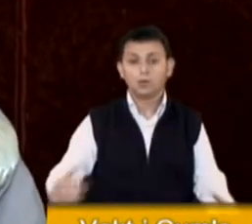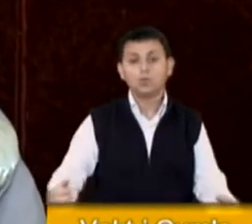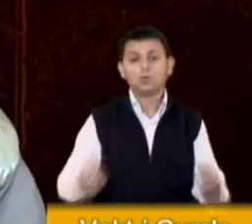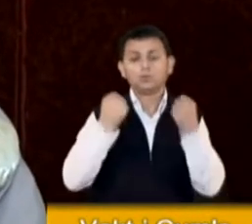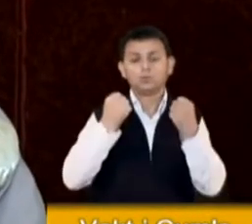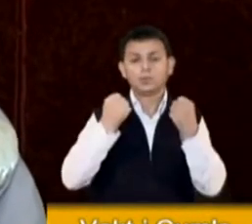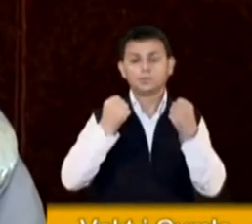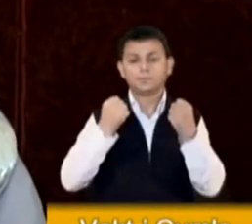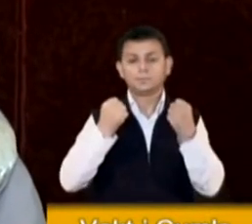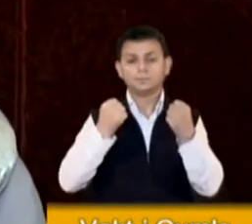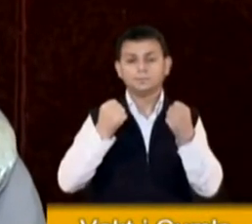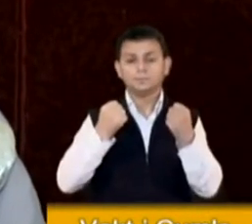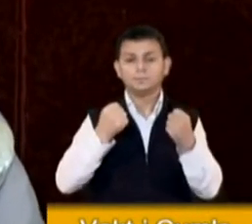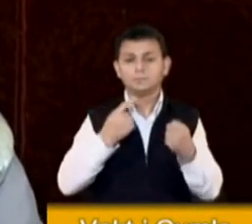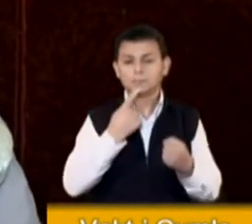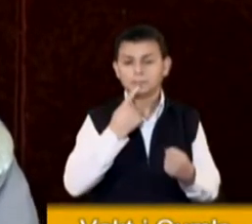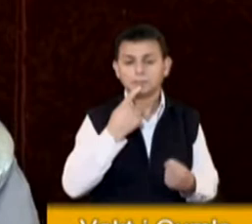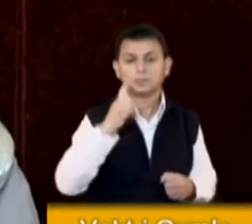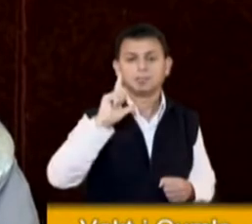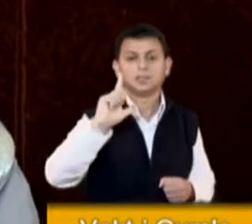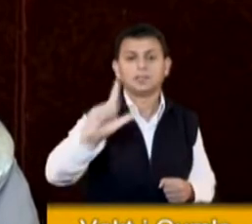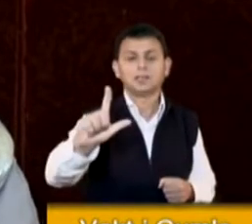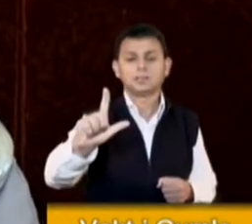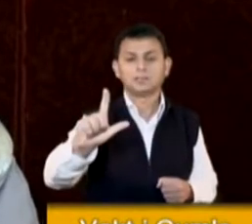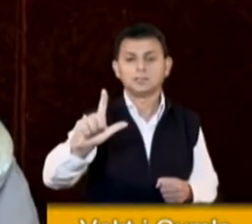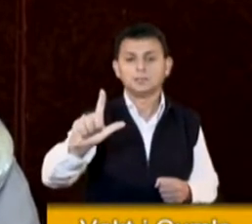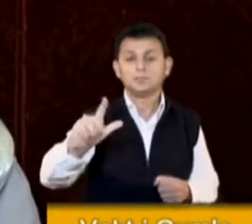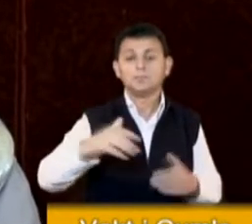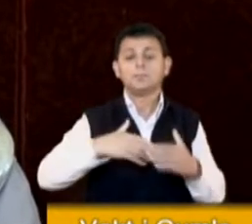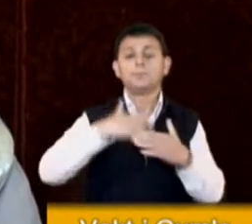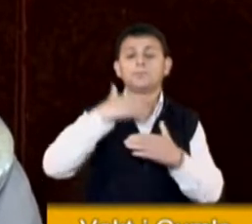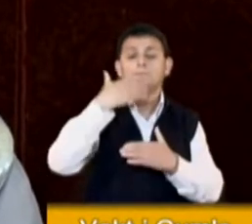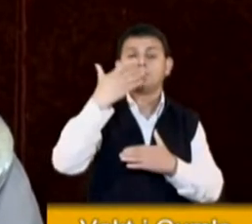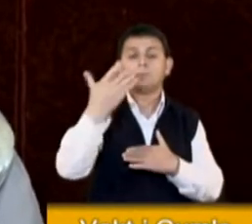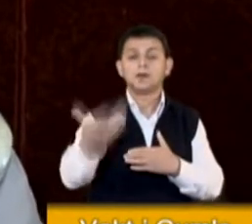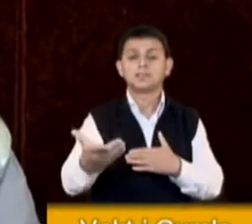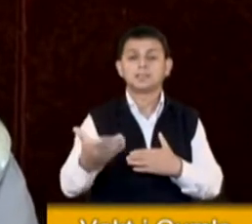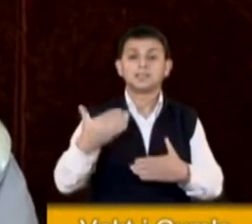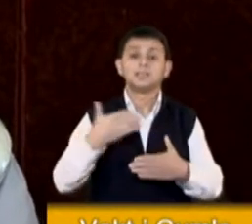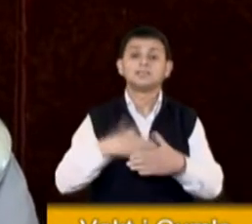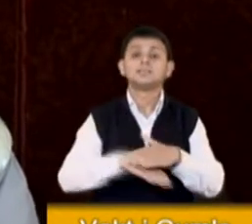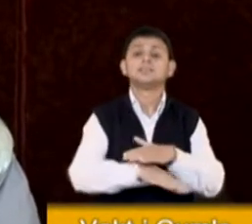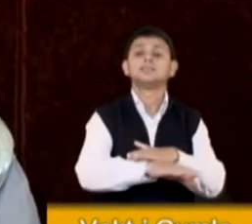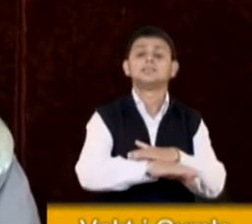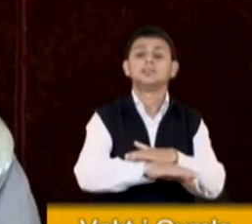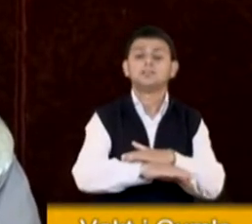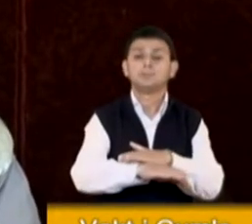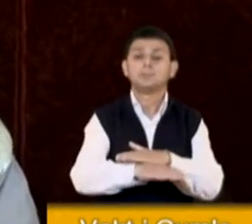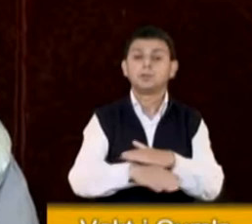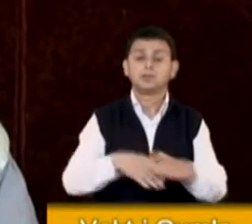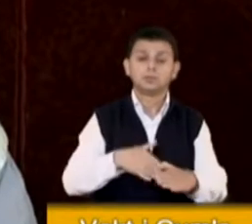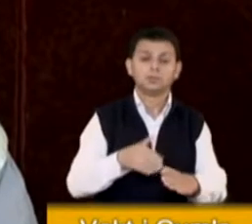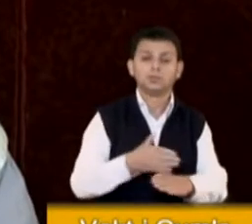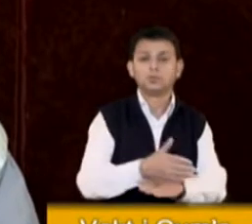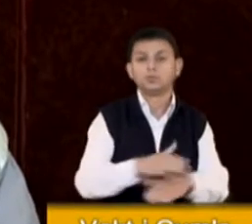sarılacak, Allah'a güvenecek, Allah'a tevekkül edecek. Yılana sarılmayacak, cincilere, medyunlara gidip de orada bir takım manasız